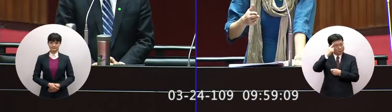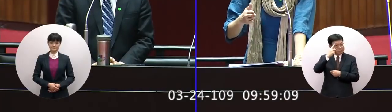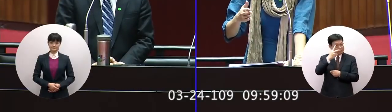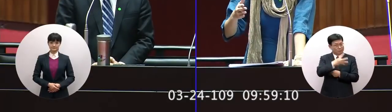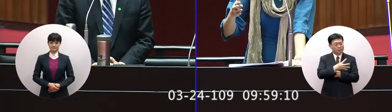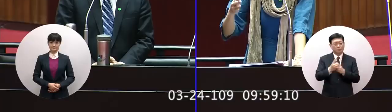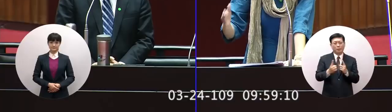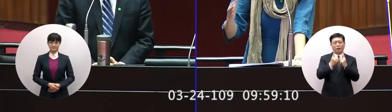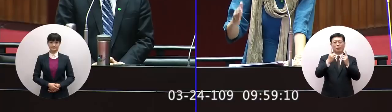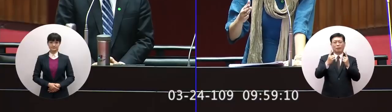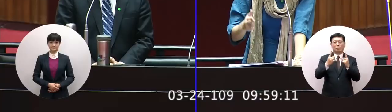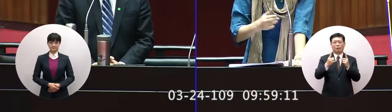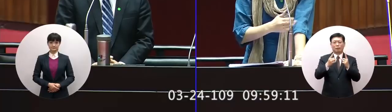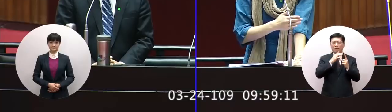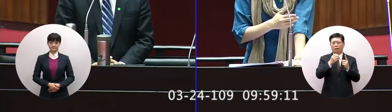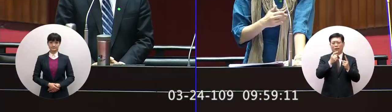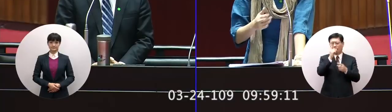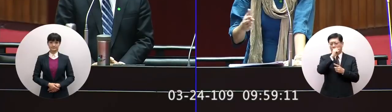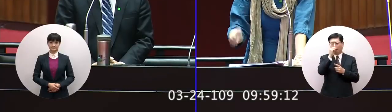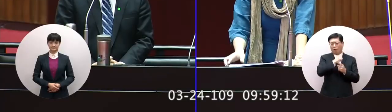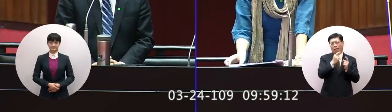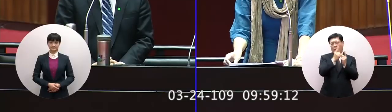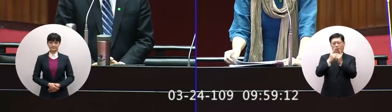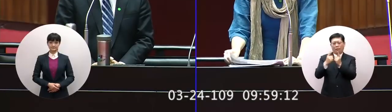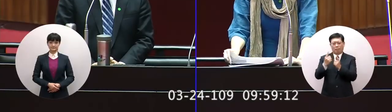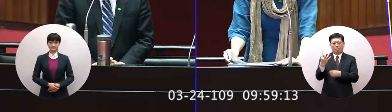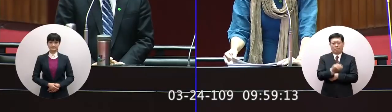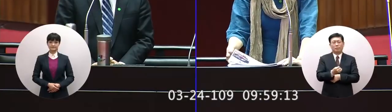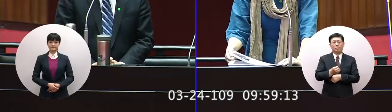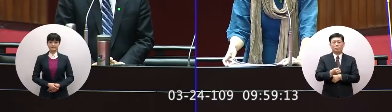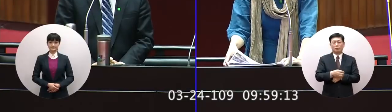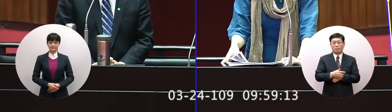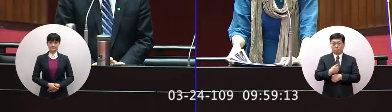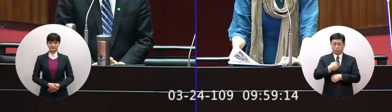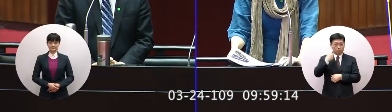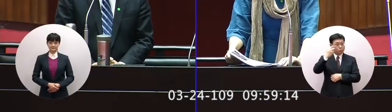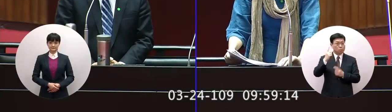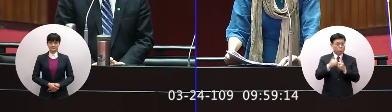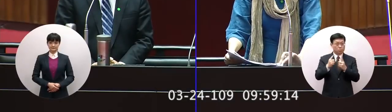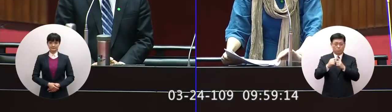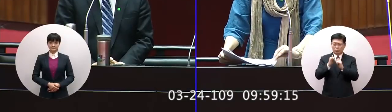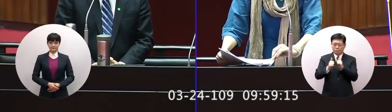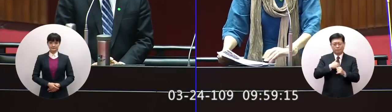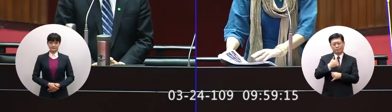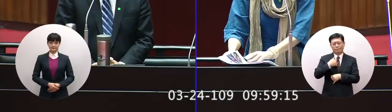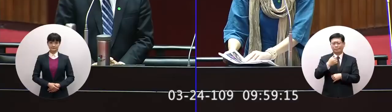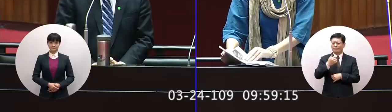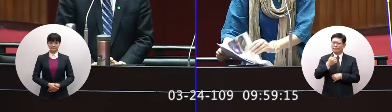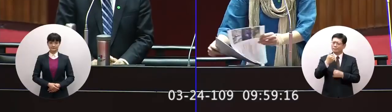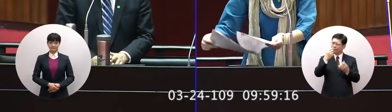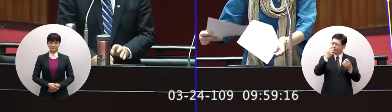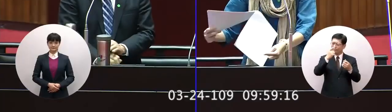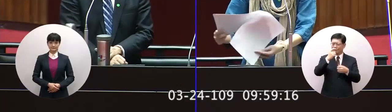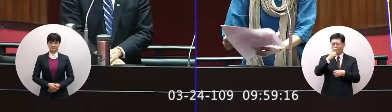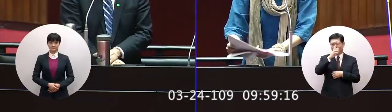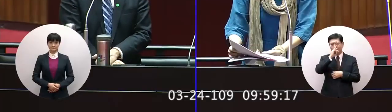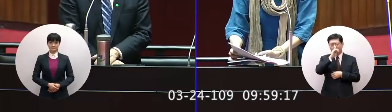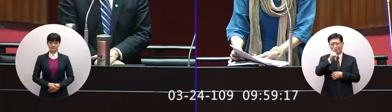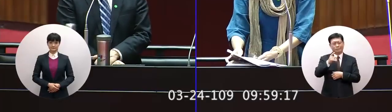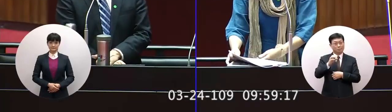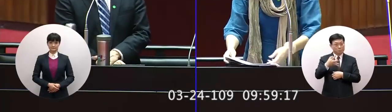来。就是层出不穷的这样子的一个案子，其实我觉得对人民是很困扰的。这就是为什么我在讲